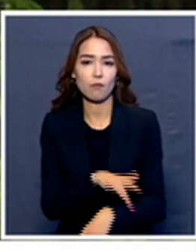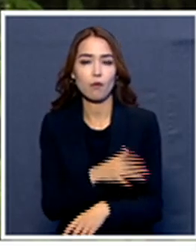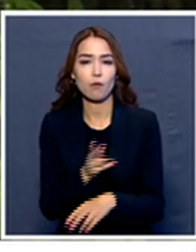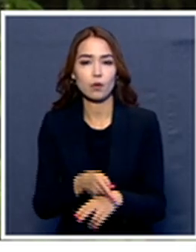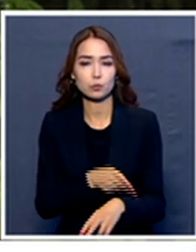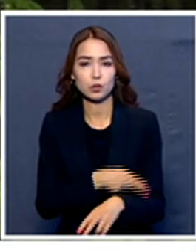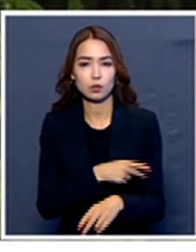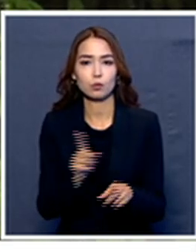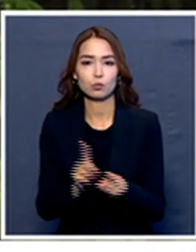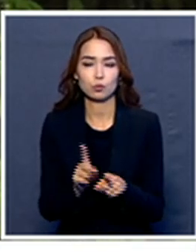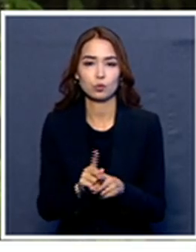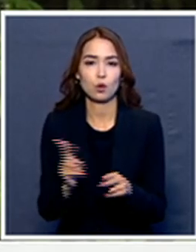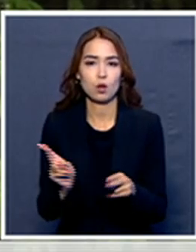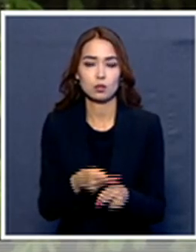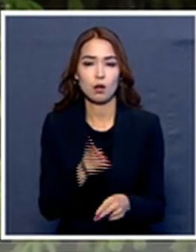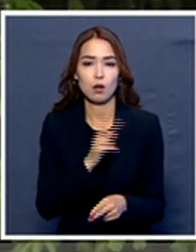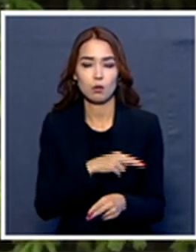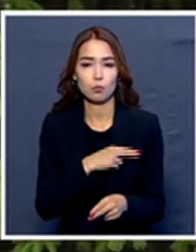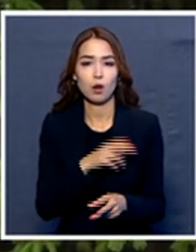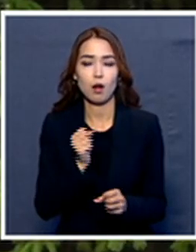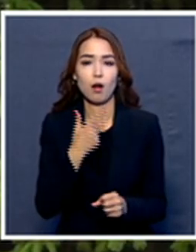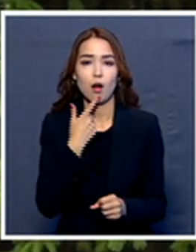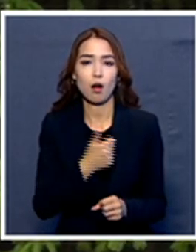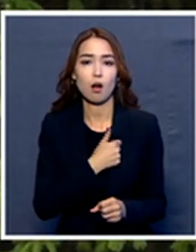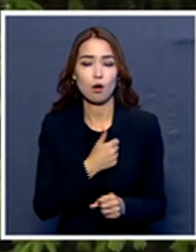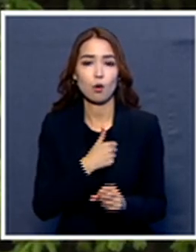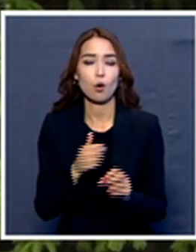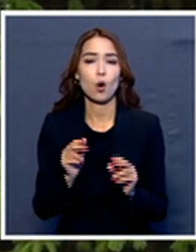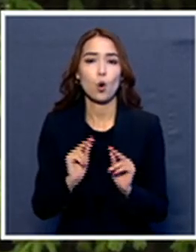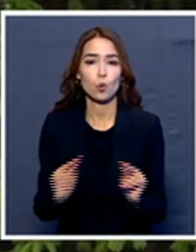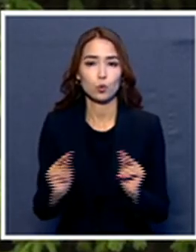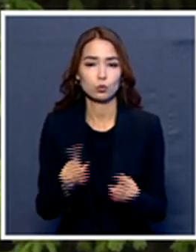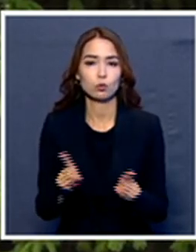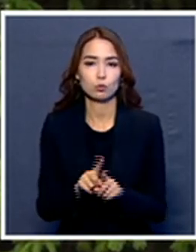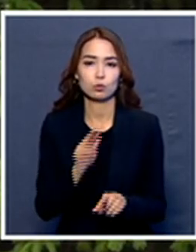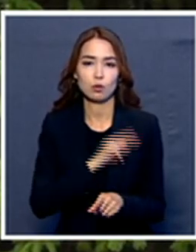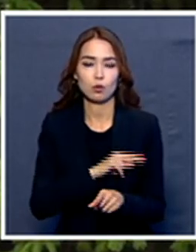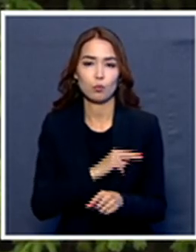орынбасарына сөгіс жарияланды. Алғашқы әскери дайындық пәнінің мұғалімі жұмыстан босатылды.